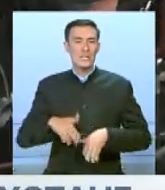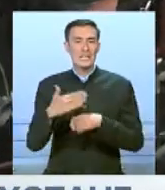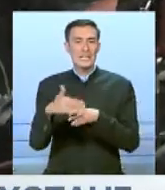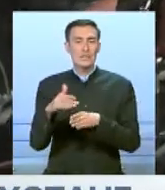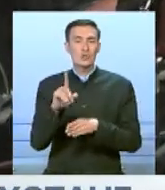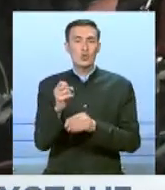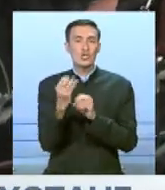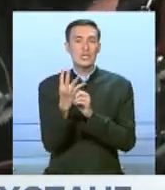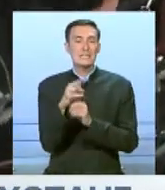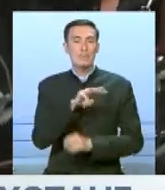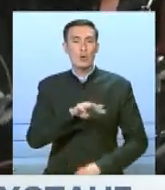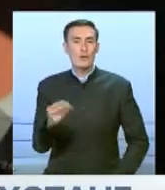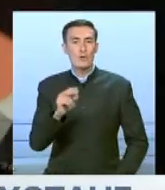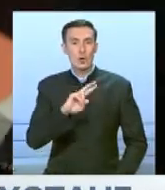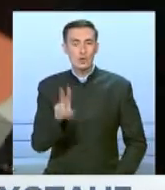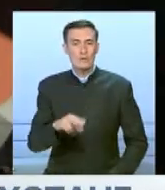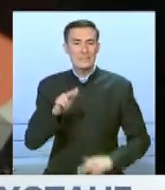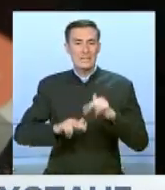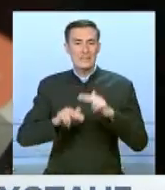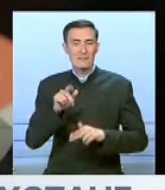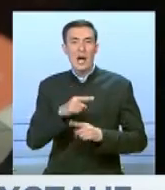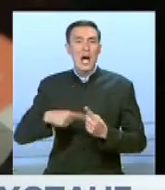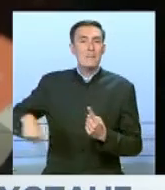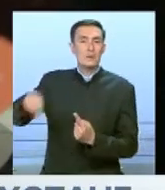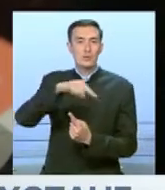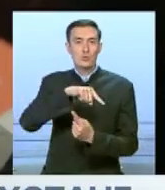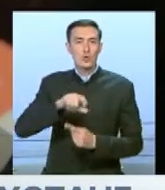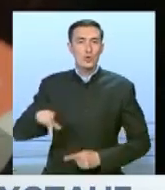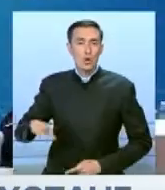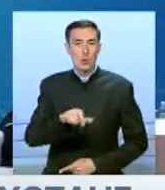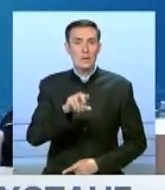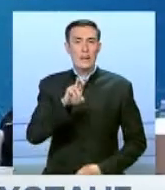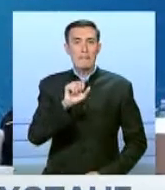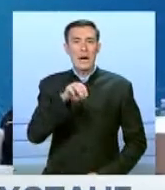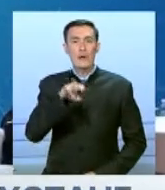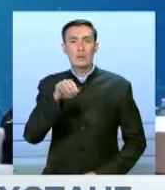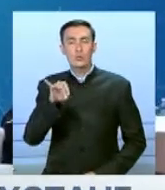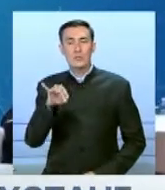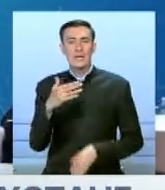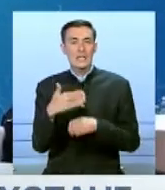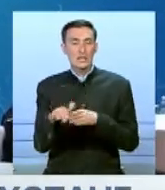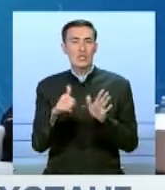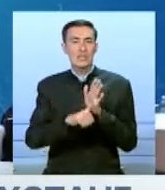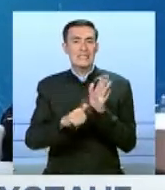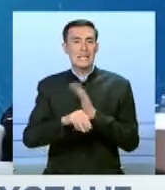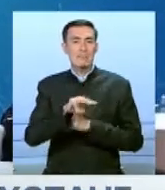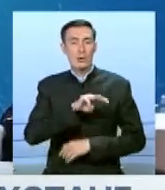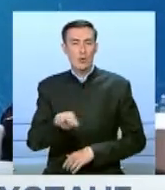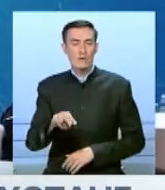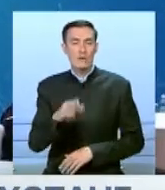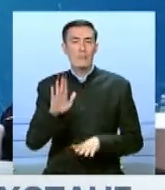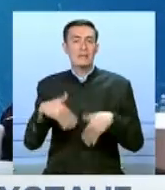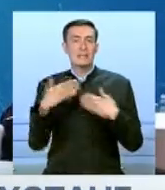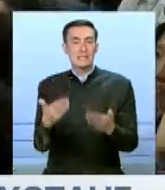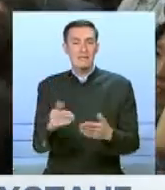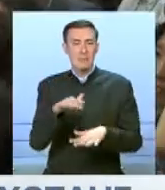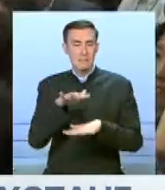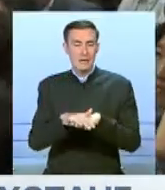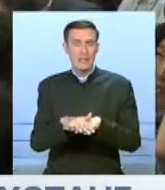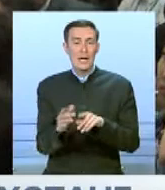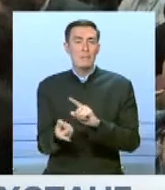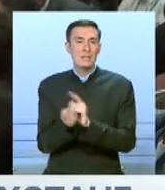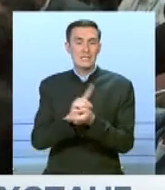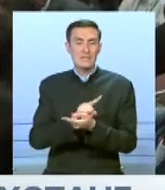в 114 миллионов долларов на строительство объездной дороги в Батуми. Еще один кредит в 60 миллионов долларов банк предоставит на